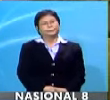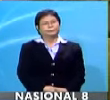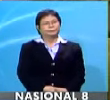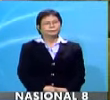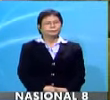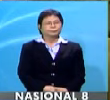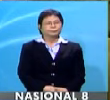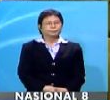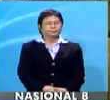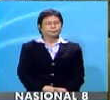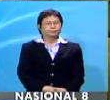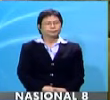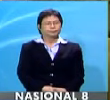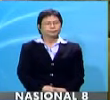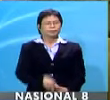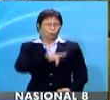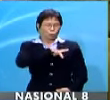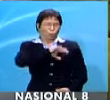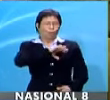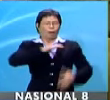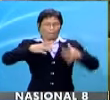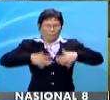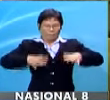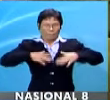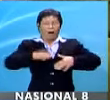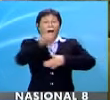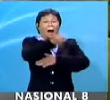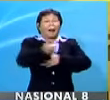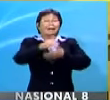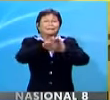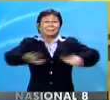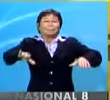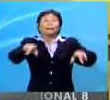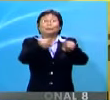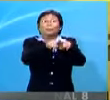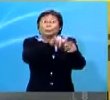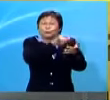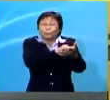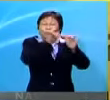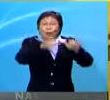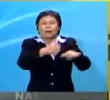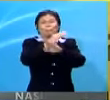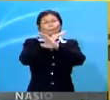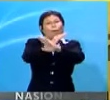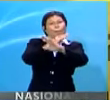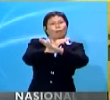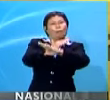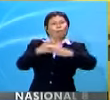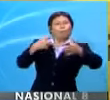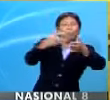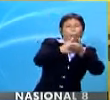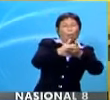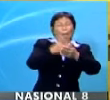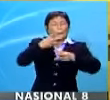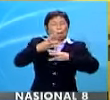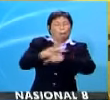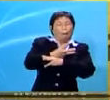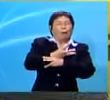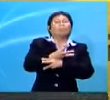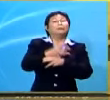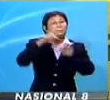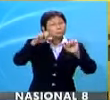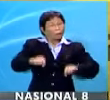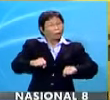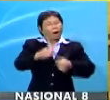kemalangan menurutnya pemakaian alat keselamatan seperti itu boleh mengelak kesan kemalangan yang lebih buruk Ia